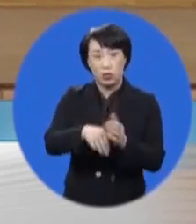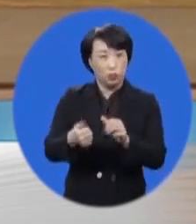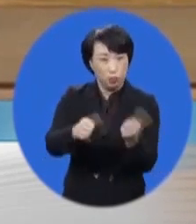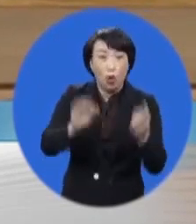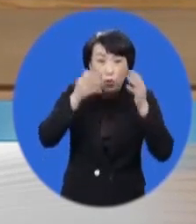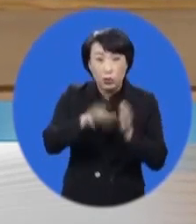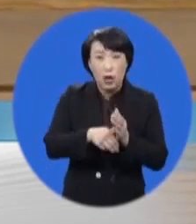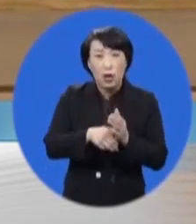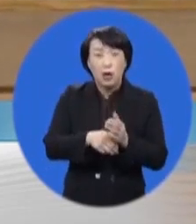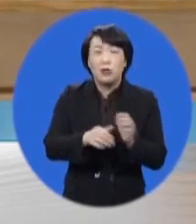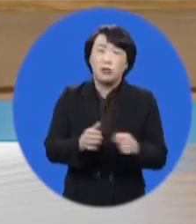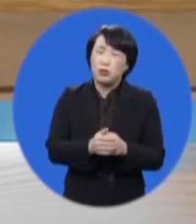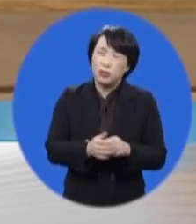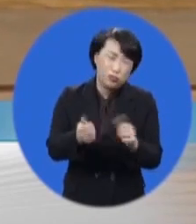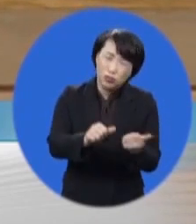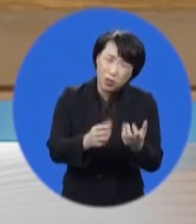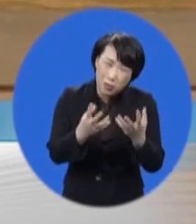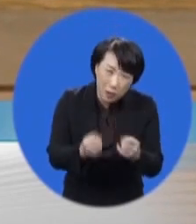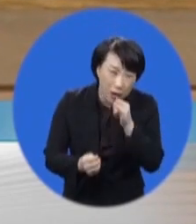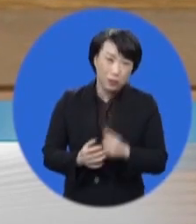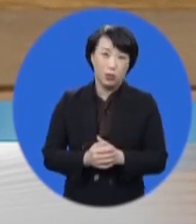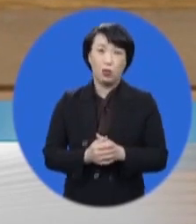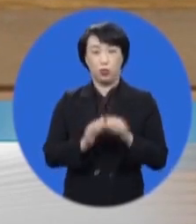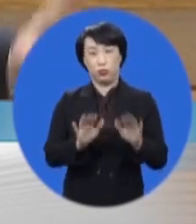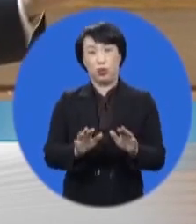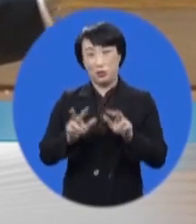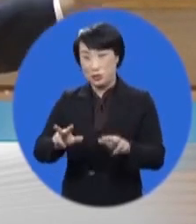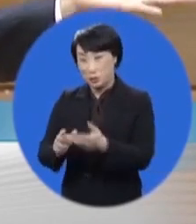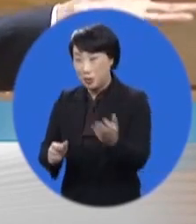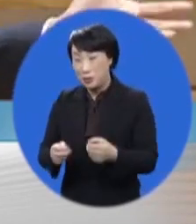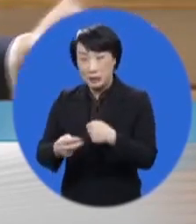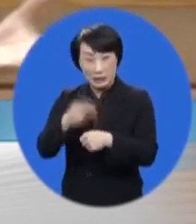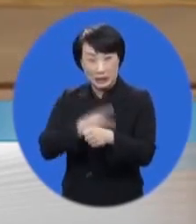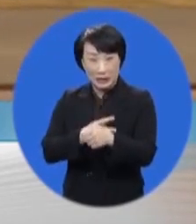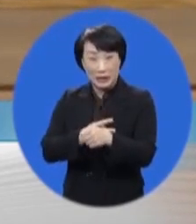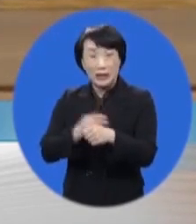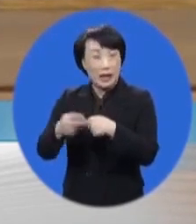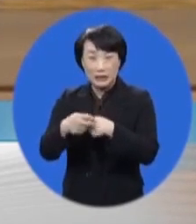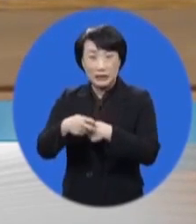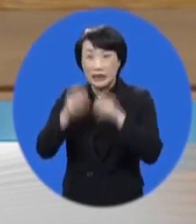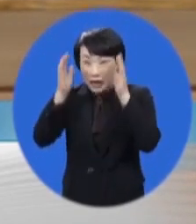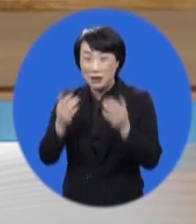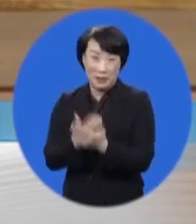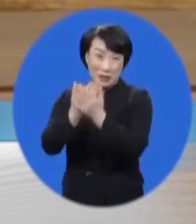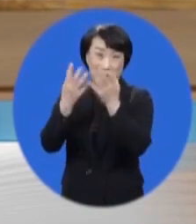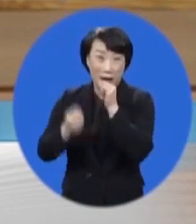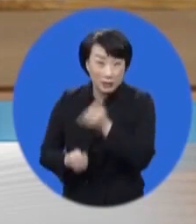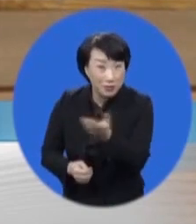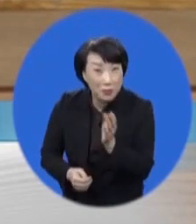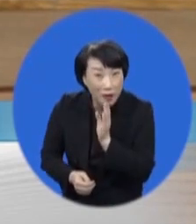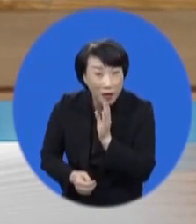때 그런 때가 얼마나 많았어요. 그런 때가 지금 의학이 아주 고도로